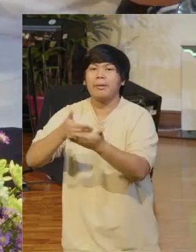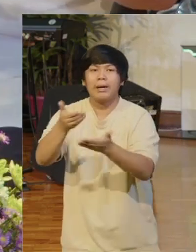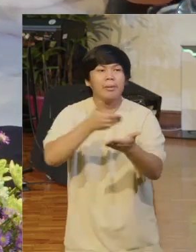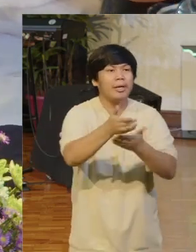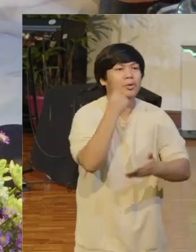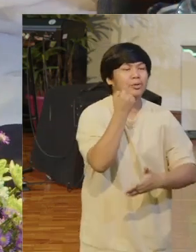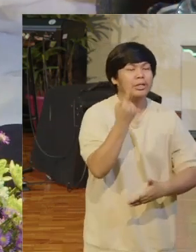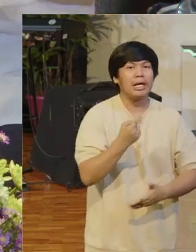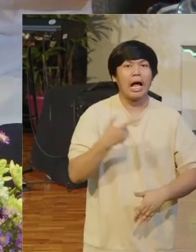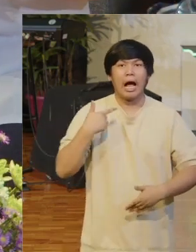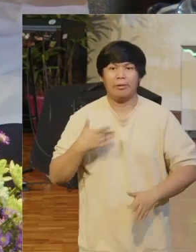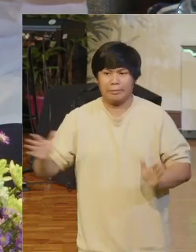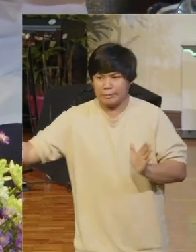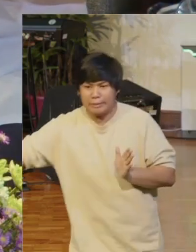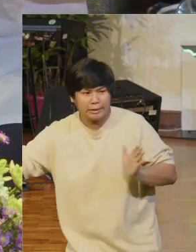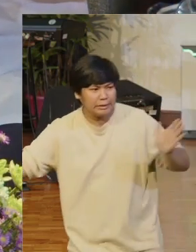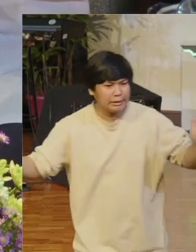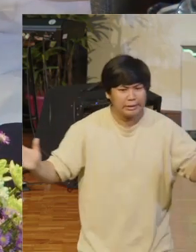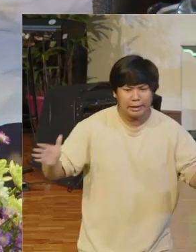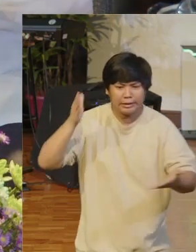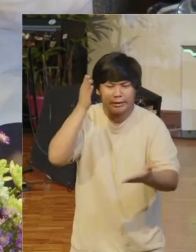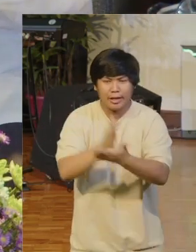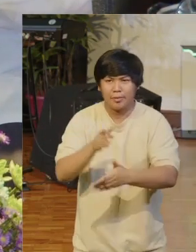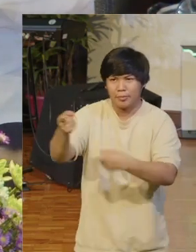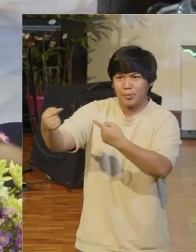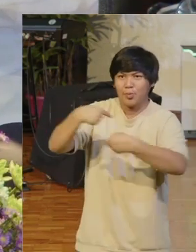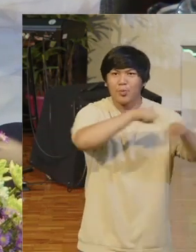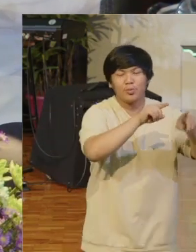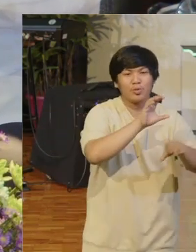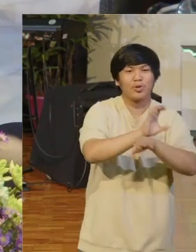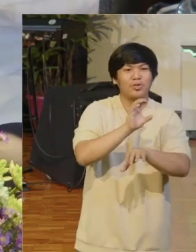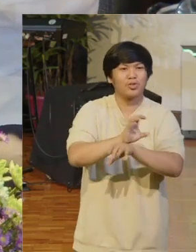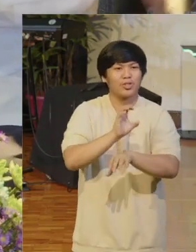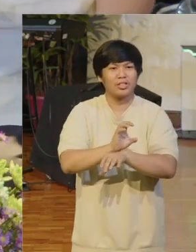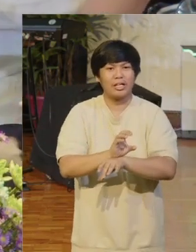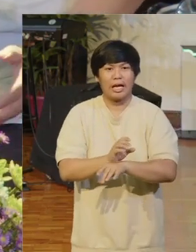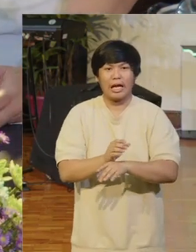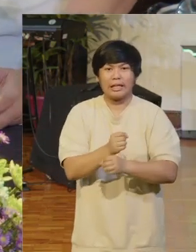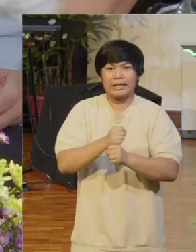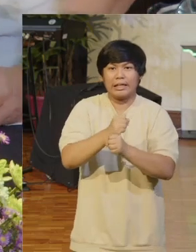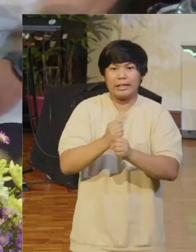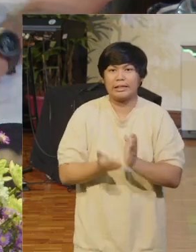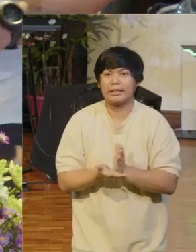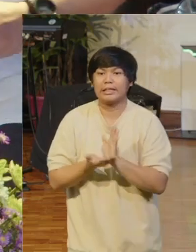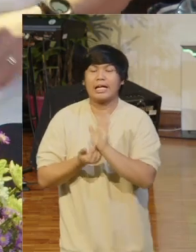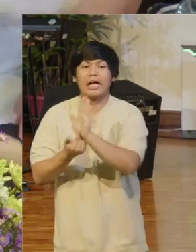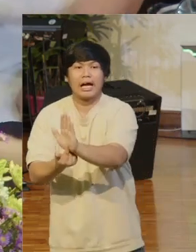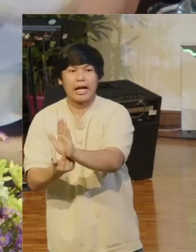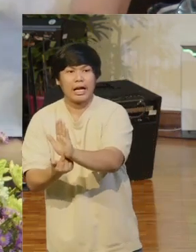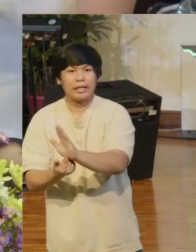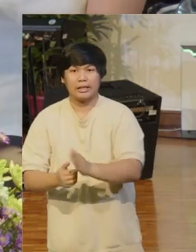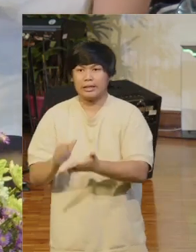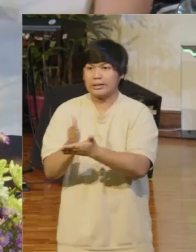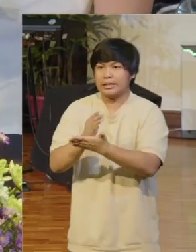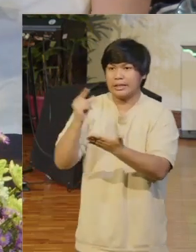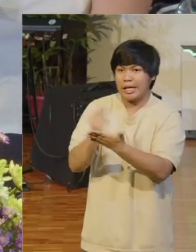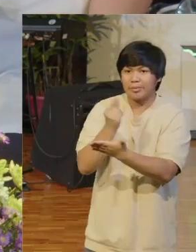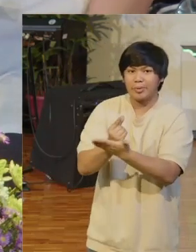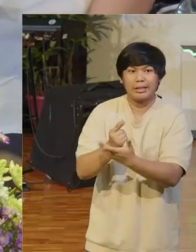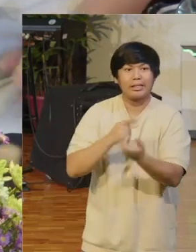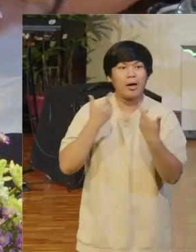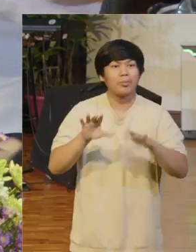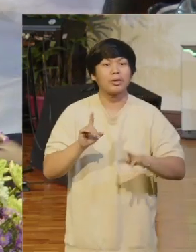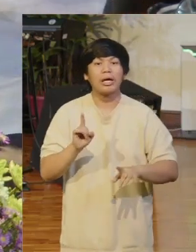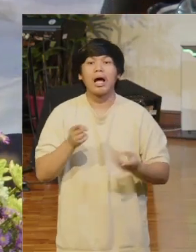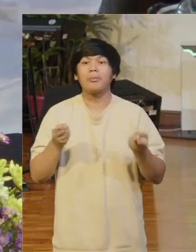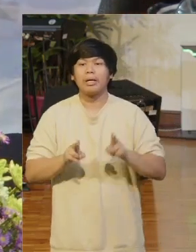merong humarang sa akin doon sa may GCF, binigyan ako ng donut at kape, at pagkatapos kong umupo, ay bigla ako sinera ng gospel.